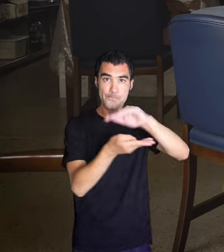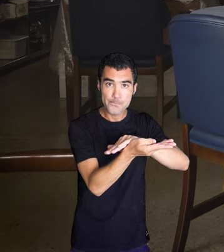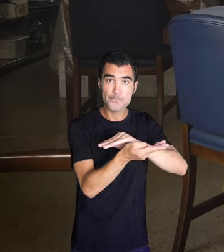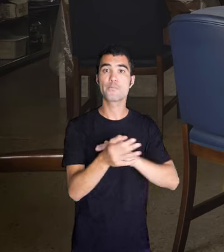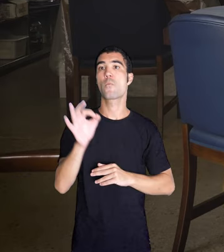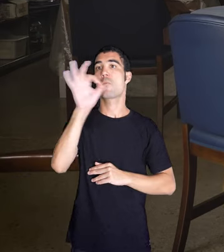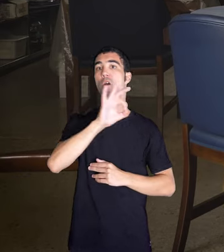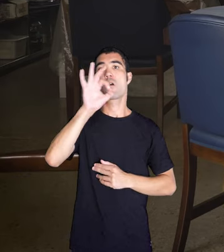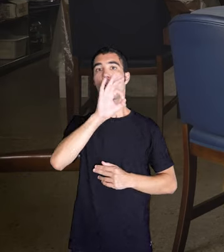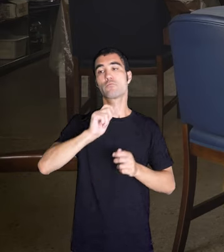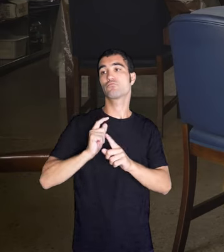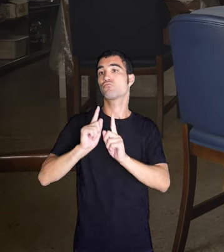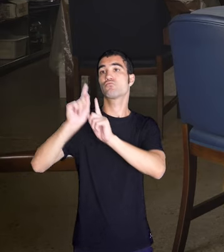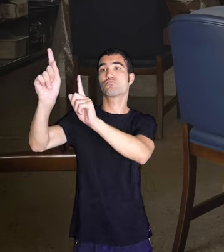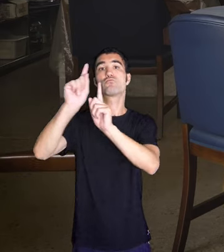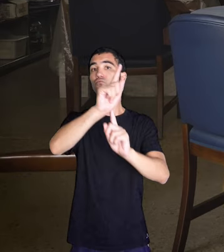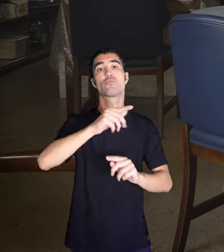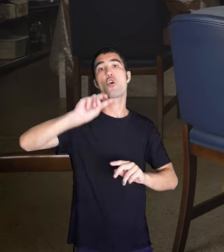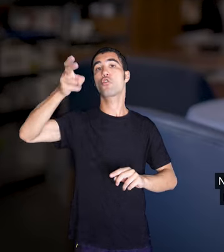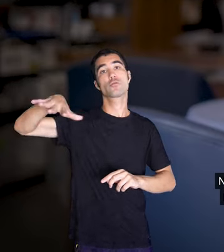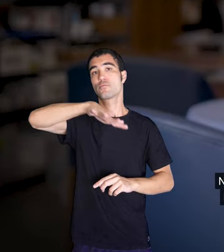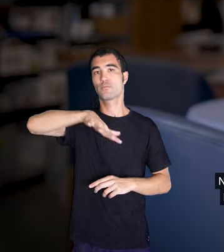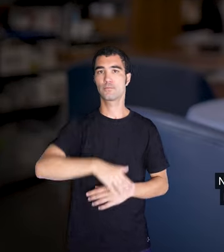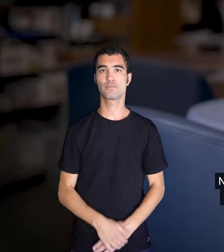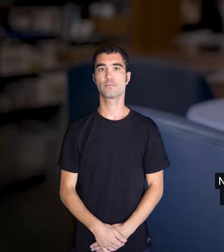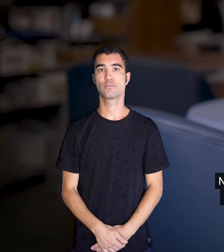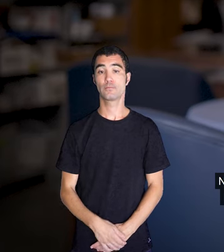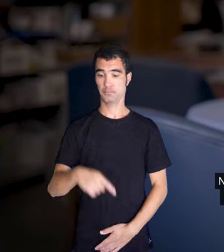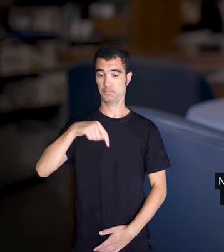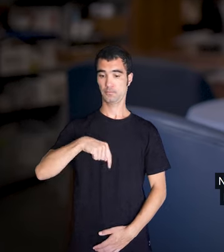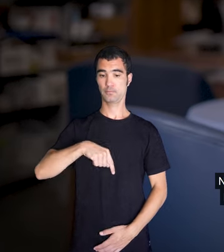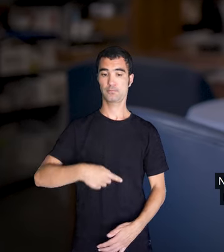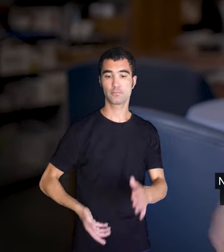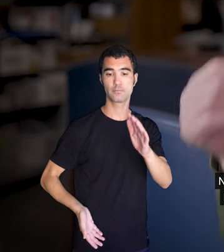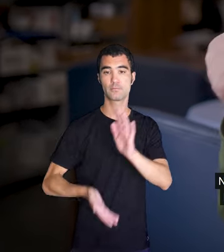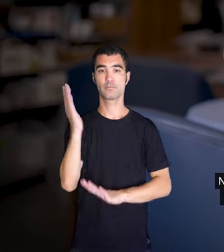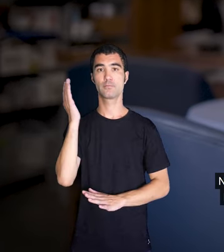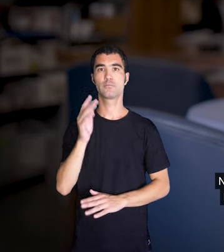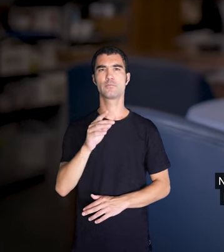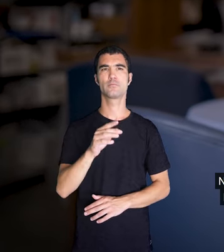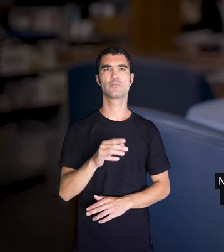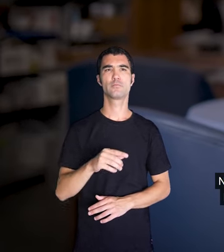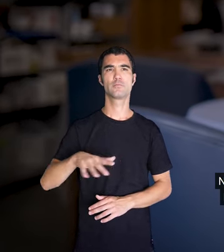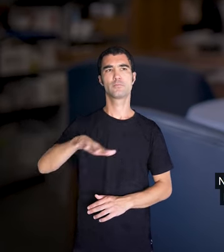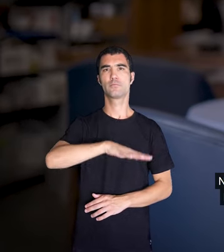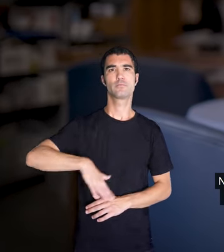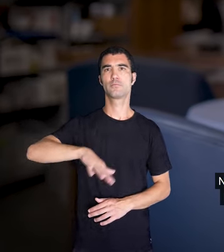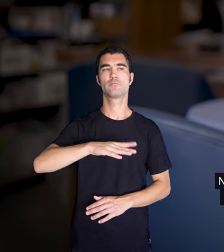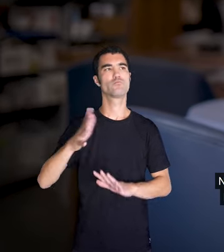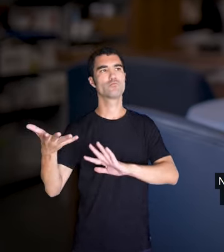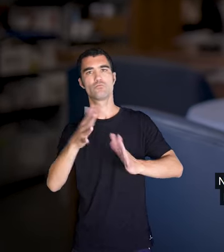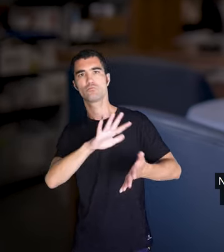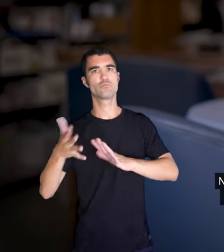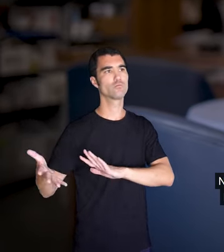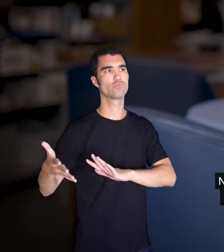s'enduen a una altra banda. Varen partir d'aquí, el Conasso, eren